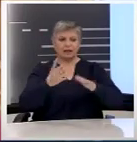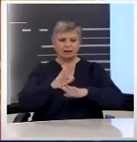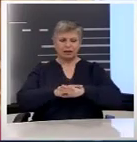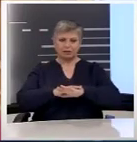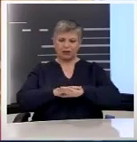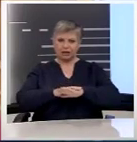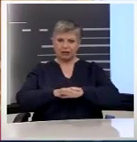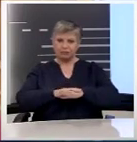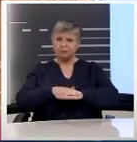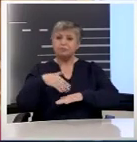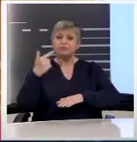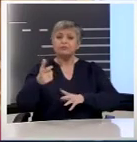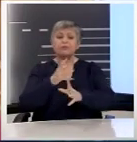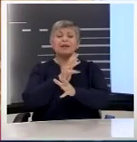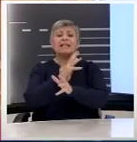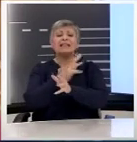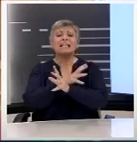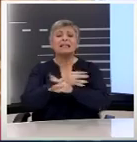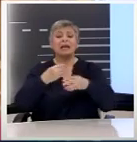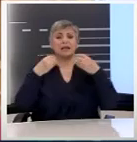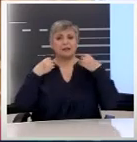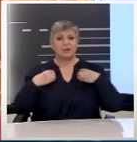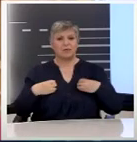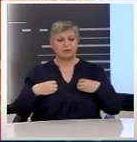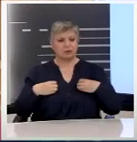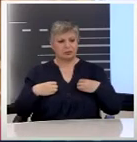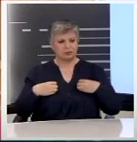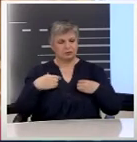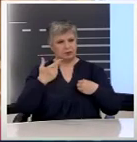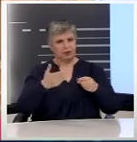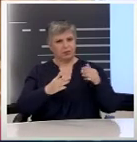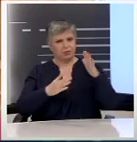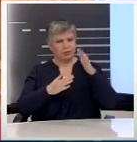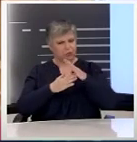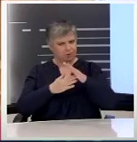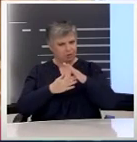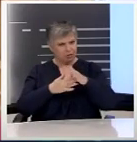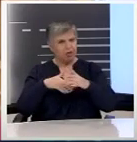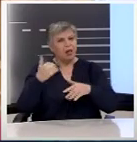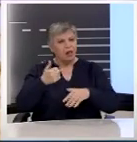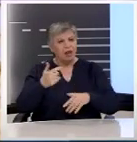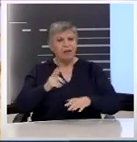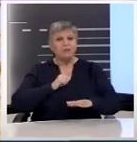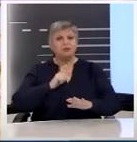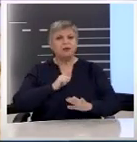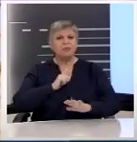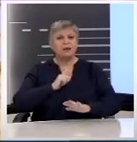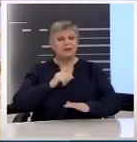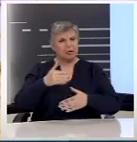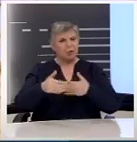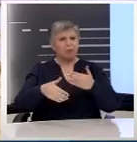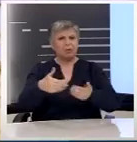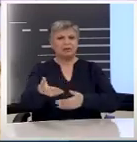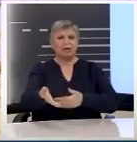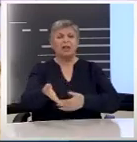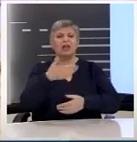κύριε Υπουργέ, παρακαλώ μην ξαναδιακόψετε. Υπάρχουν ομιλητές, θα εξελιχθεί όλη την ημέρα συζήτηση. Ό,τι θέλετε θα το